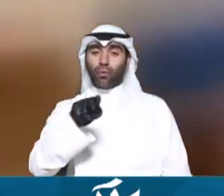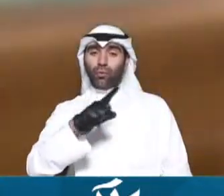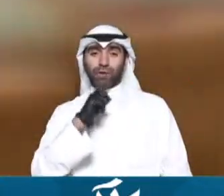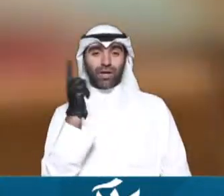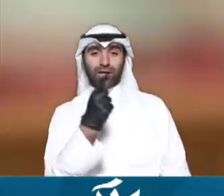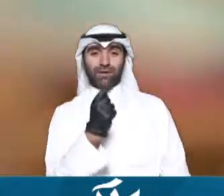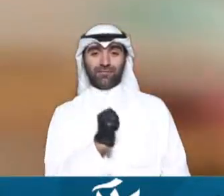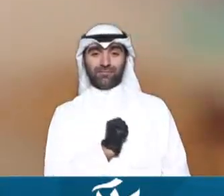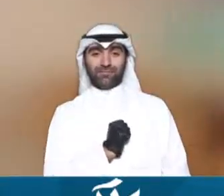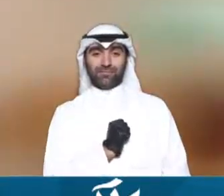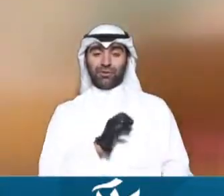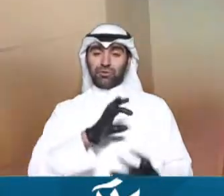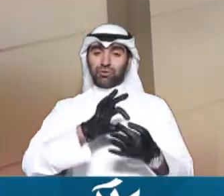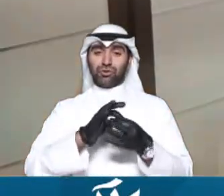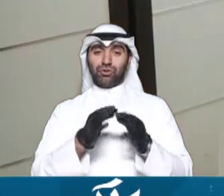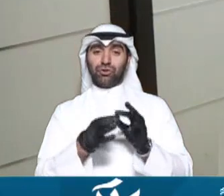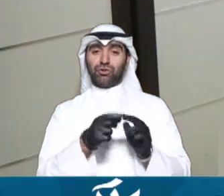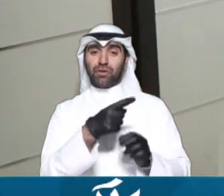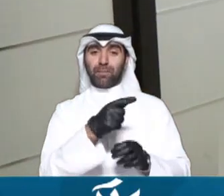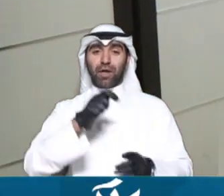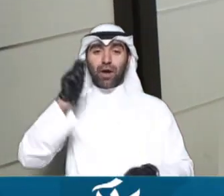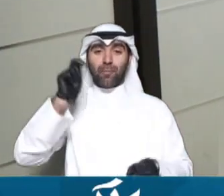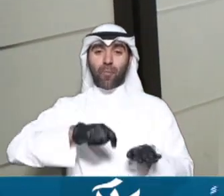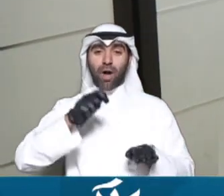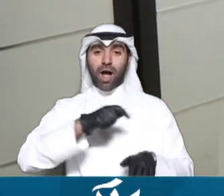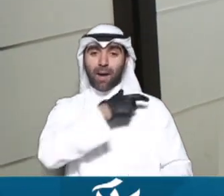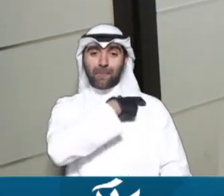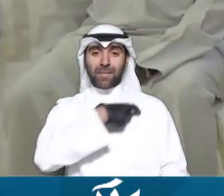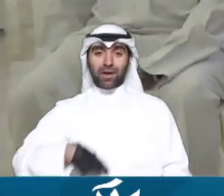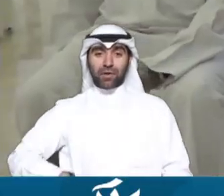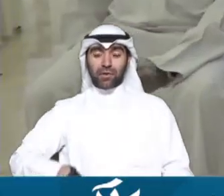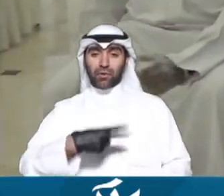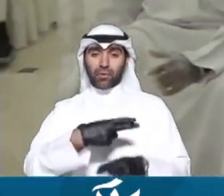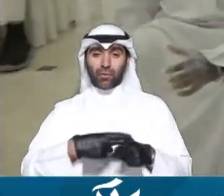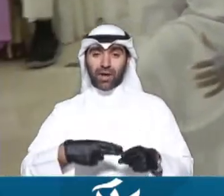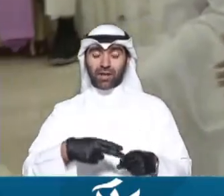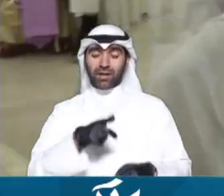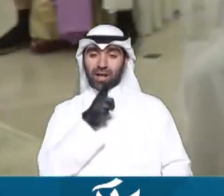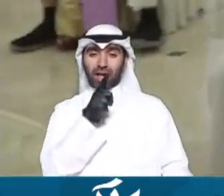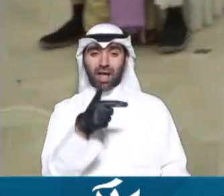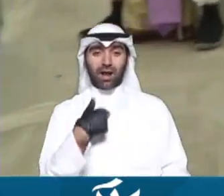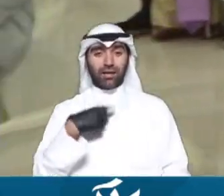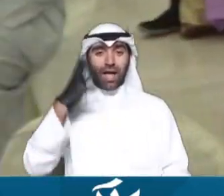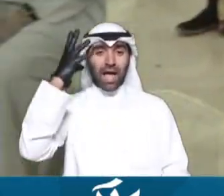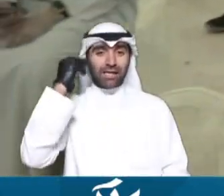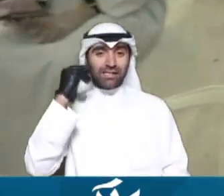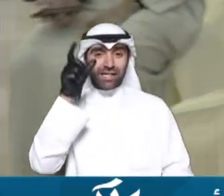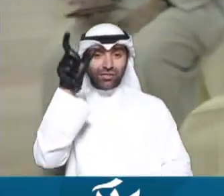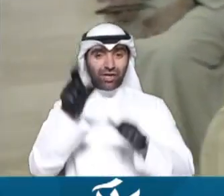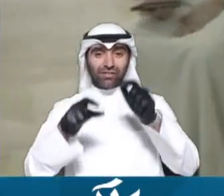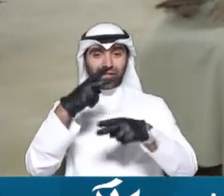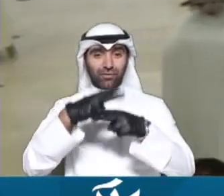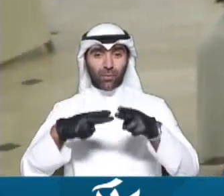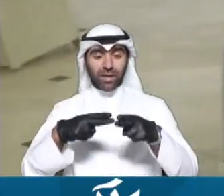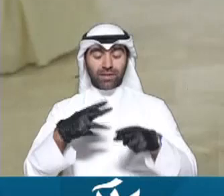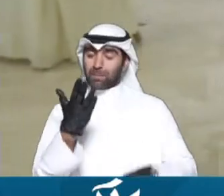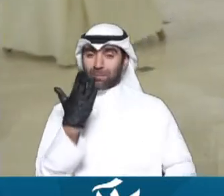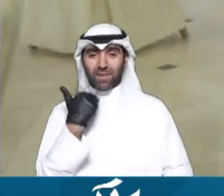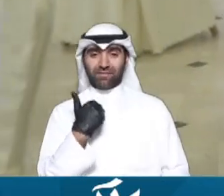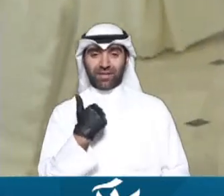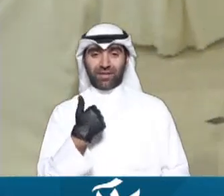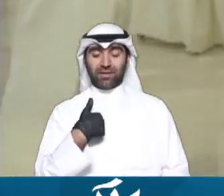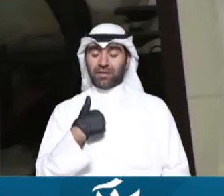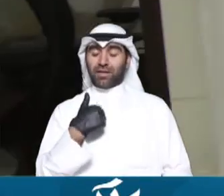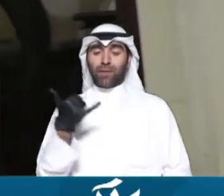الكويتية مبادرة سند الإنسانية التطوعية تحت اسم مناسينكم، تتمثل بخدمة الطلبة الدارسين